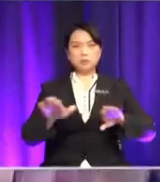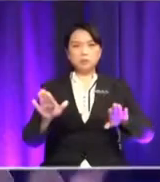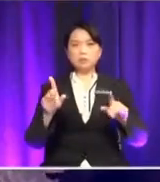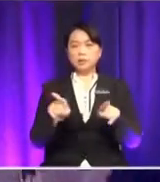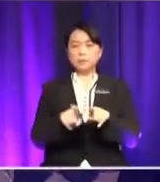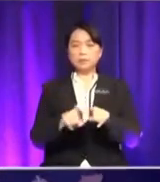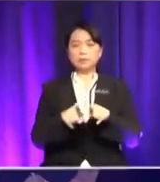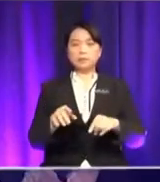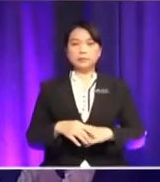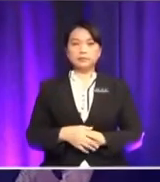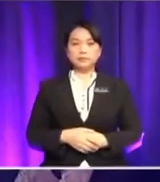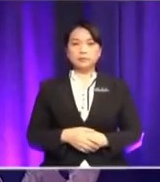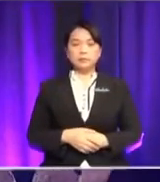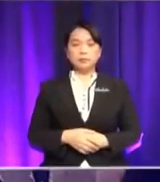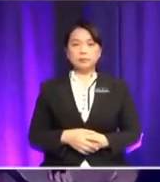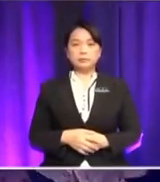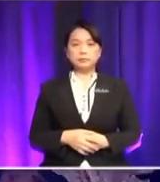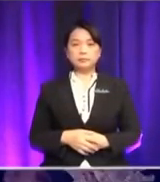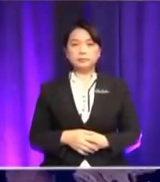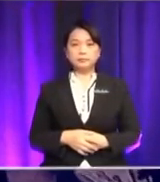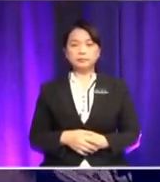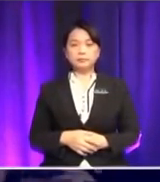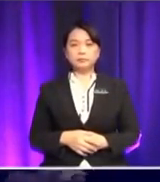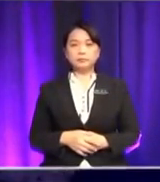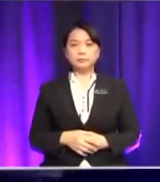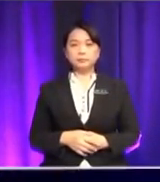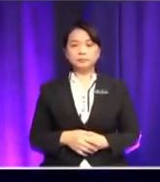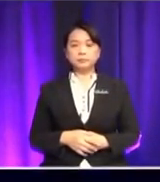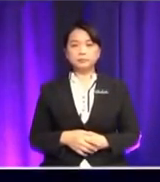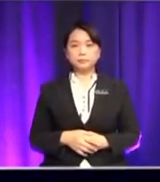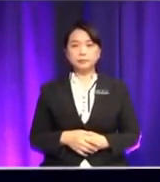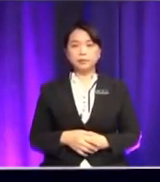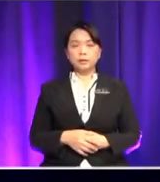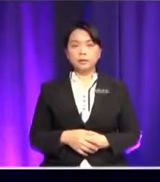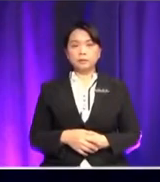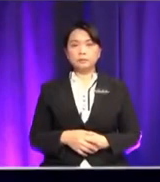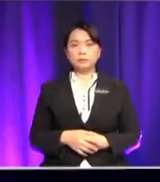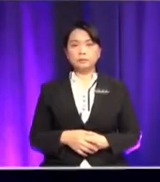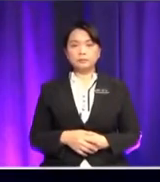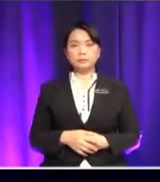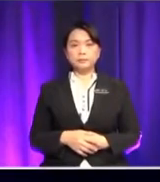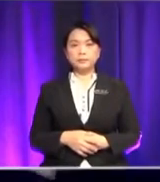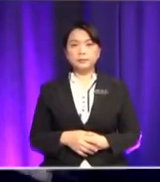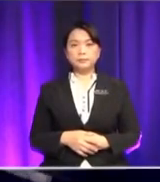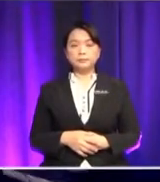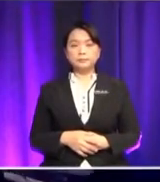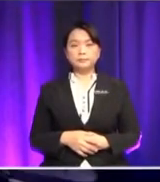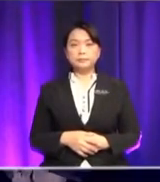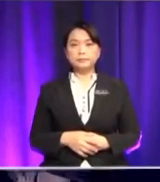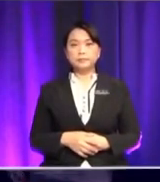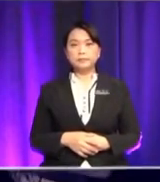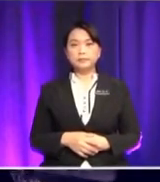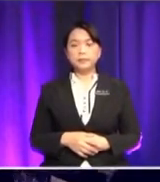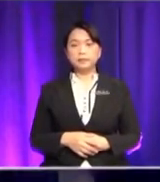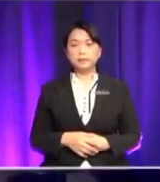ini hanya sampai ke bagian doa bukan tingkat di atas lebih namanya Soul masuk ke situ saja